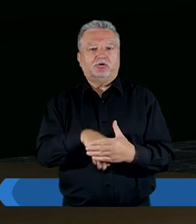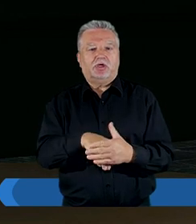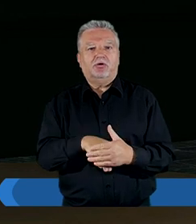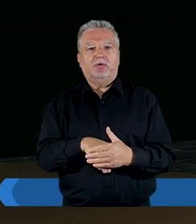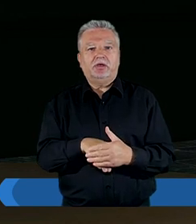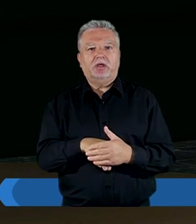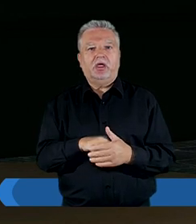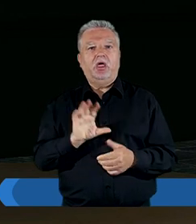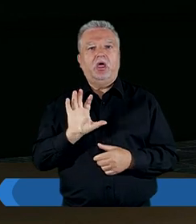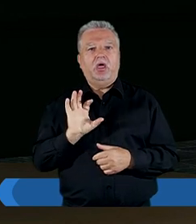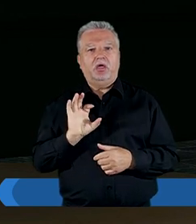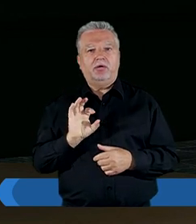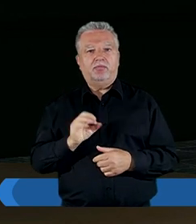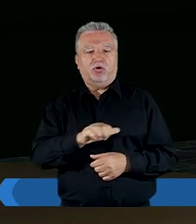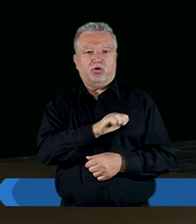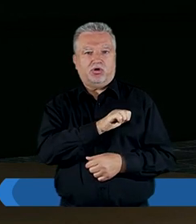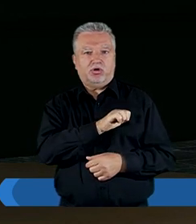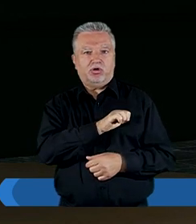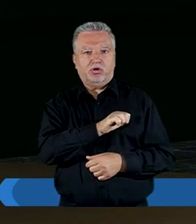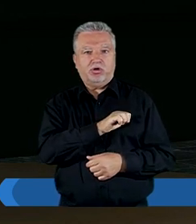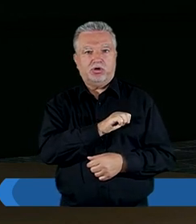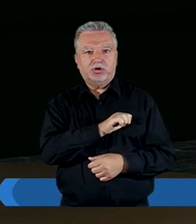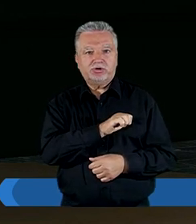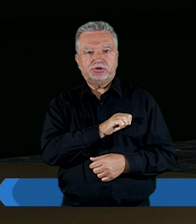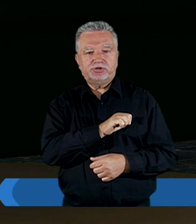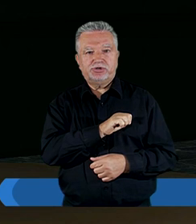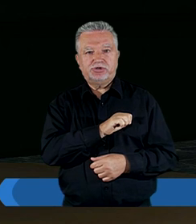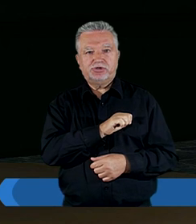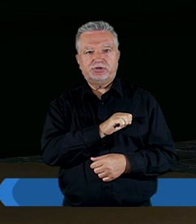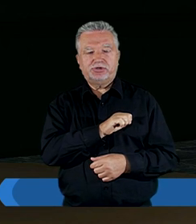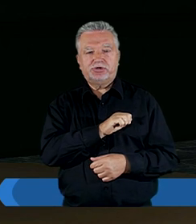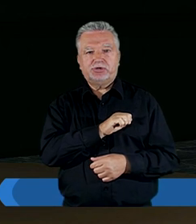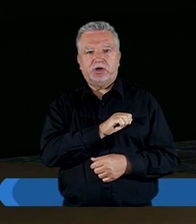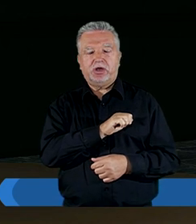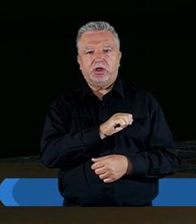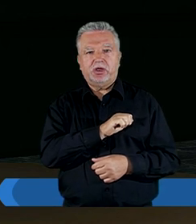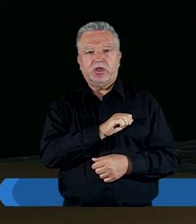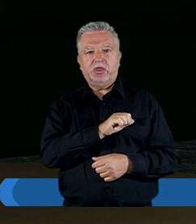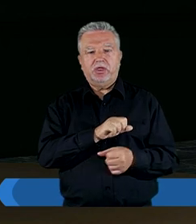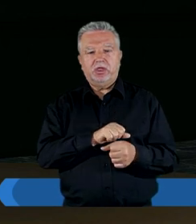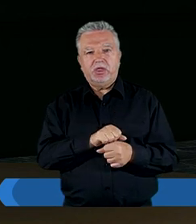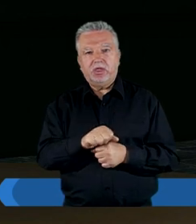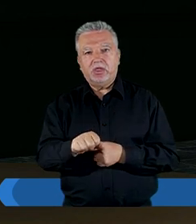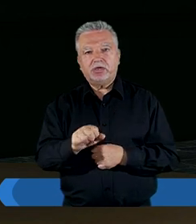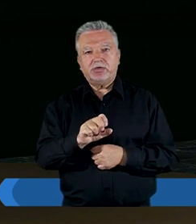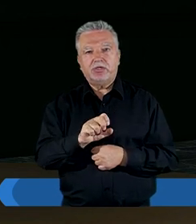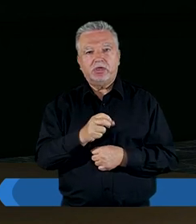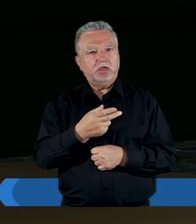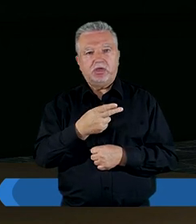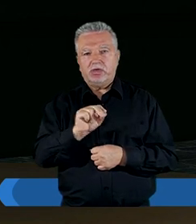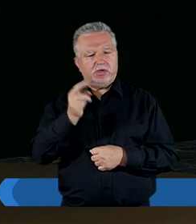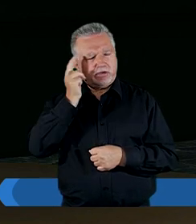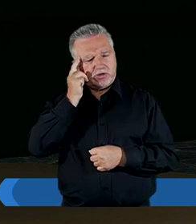że grzech, nawet w obliczu tego, czego uczy Pismo Święte, jest czymś niepojętym